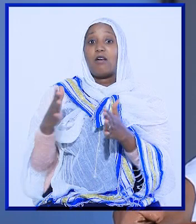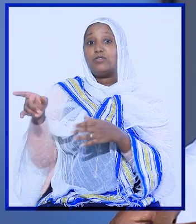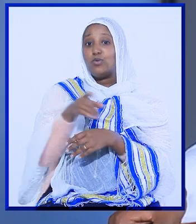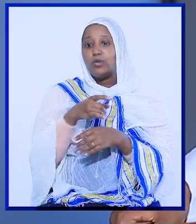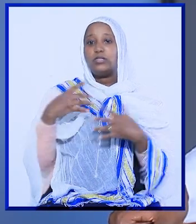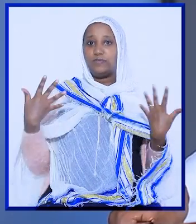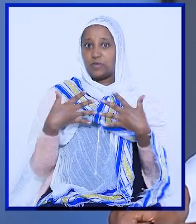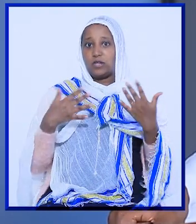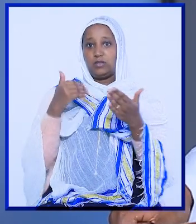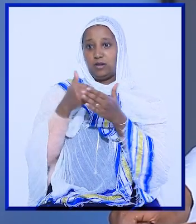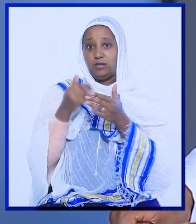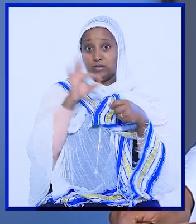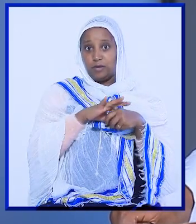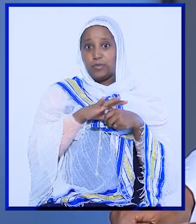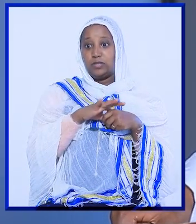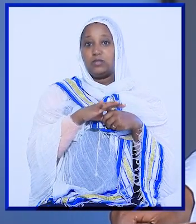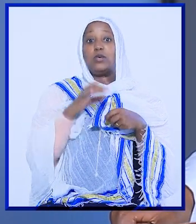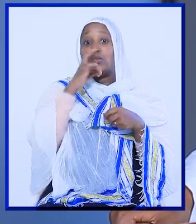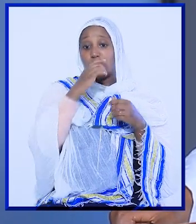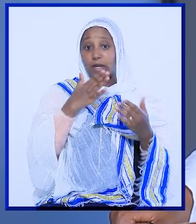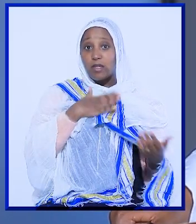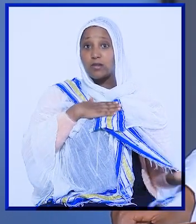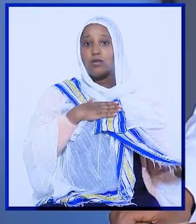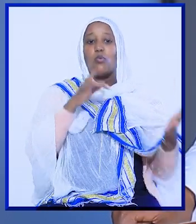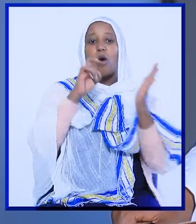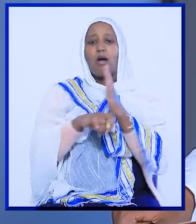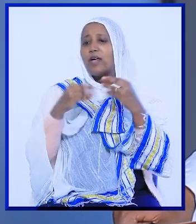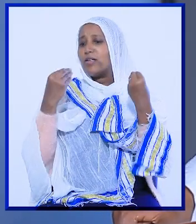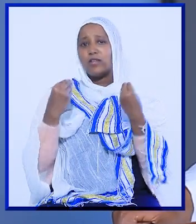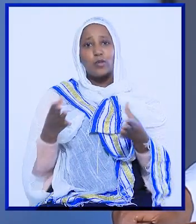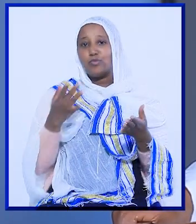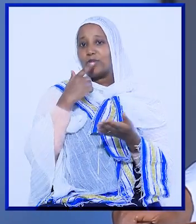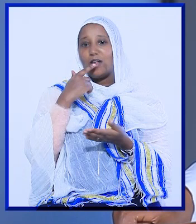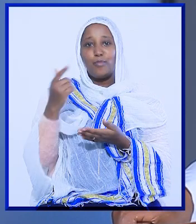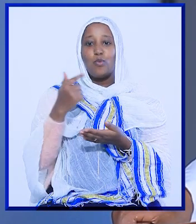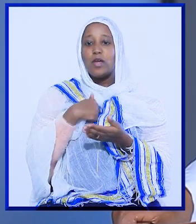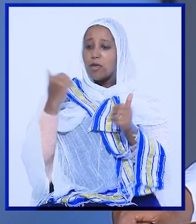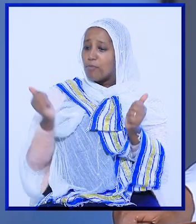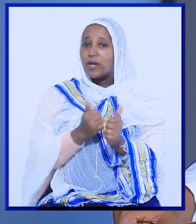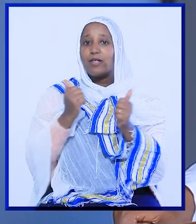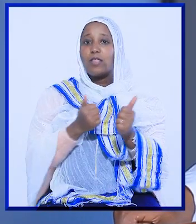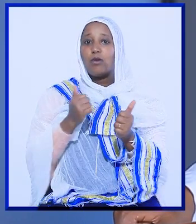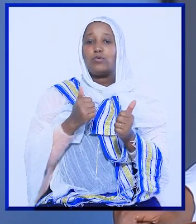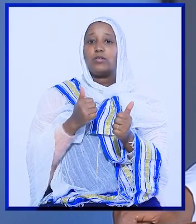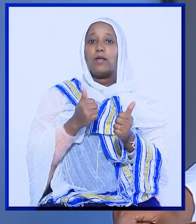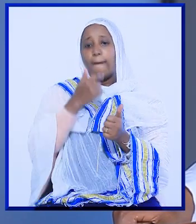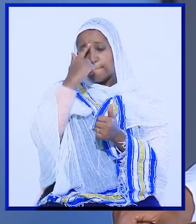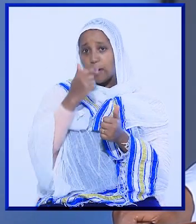ስለተቀላቀለችው ስጋት ስላደረበት ሐሰቴን ያኮስሱብኛል፣ ሐሰቴን ዋጋ ያሳጡብኛል ብሎ እኔ